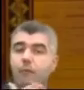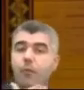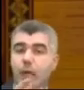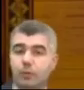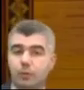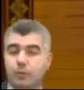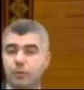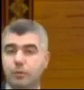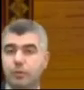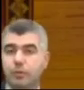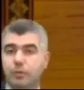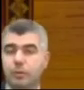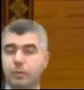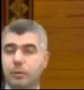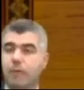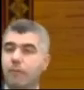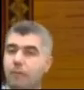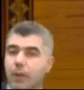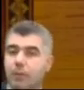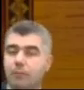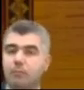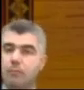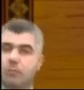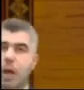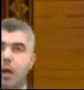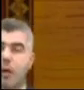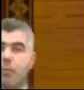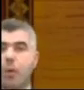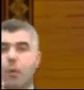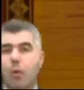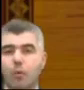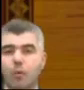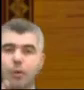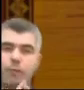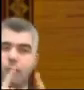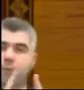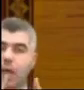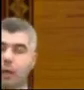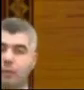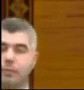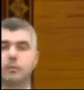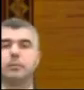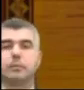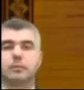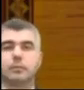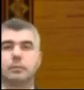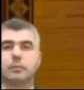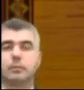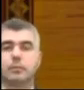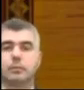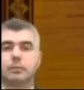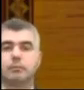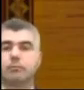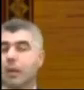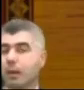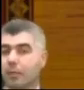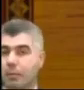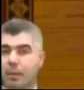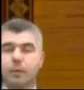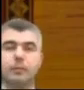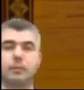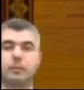الضوء على تضامننا وأن نقوم بتوفيق أصواتنا على المسرح